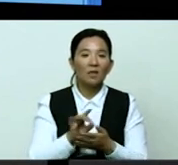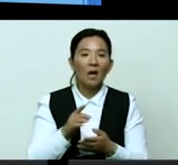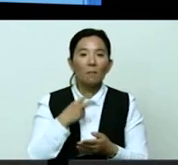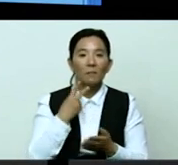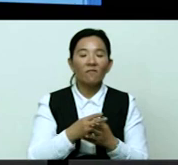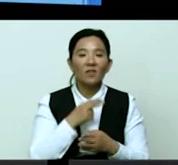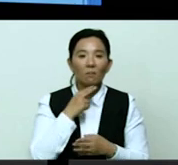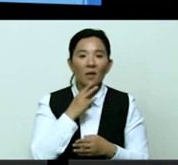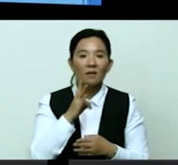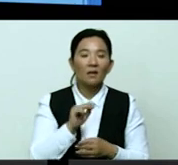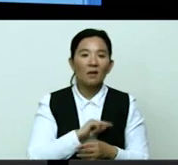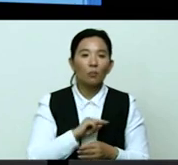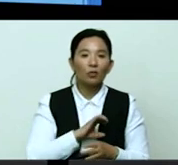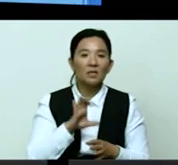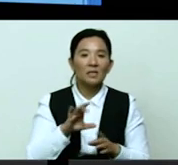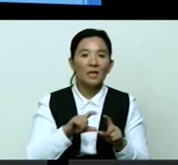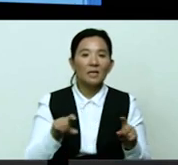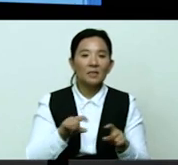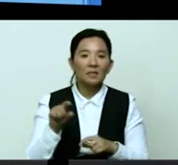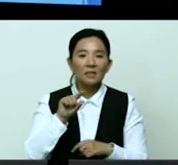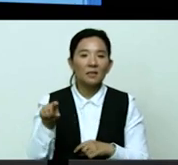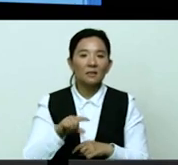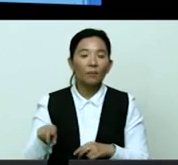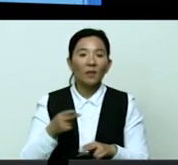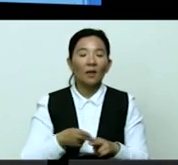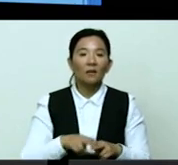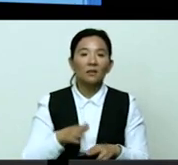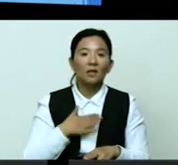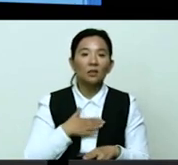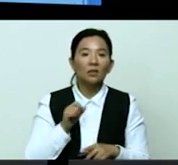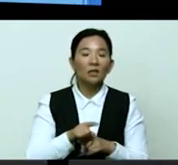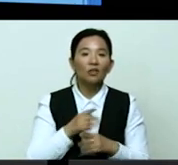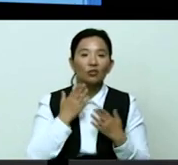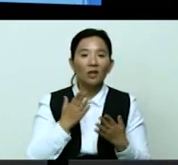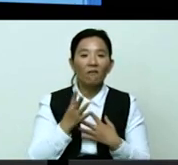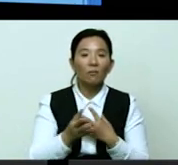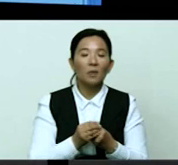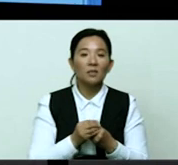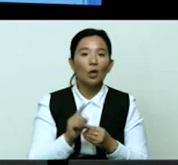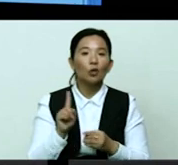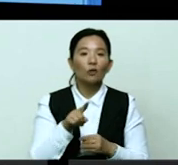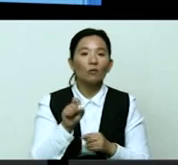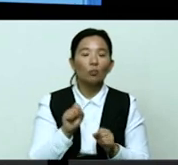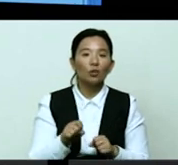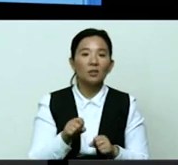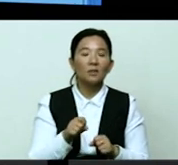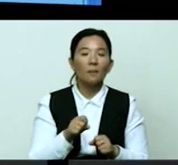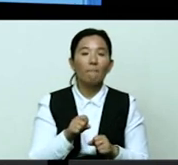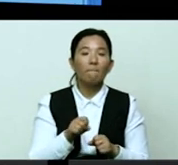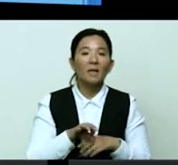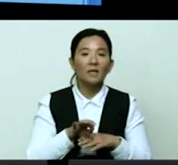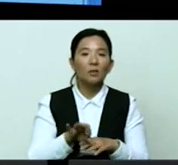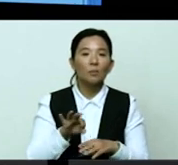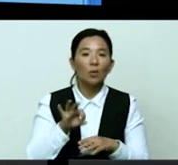обратить внимание на работу с текстом. Наше упражнение сегодня называется «Читаем вместе». Что вы можете пройти